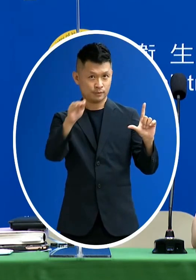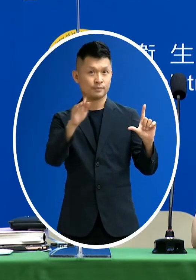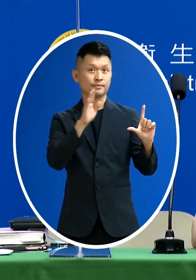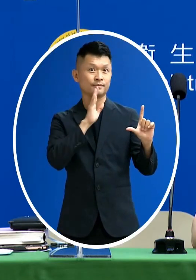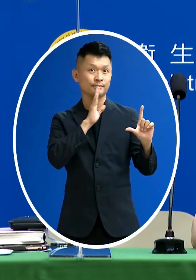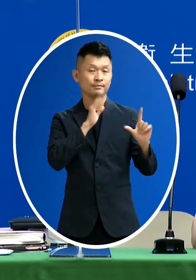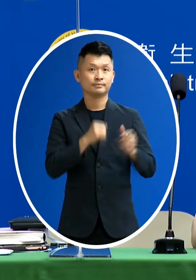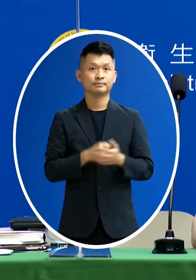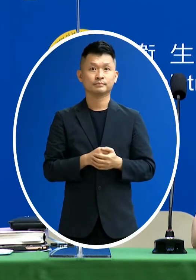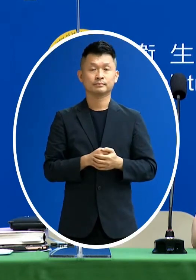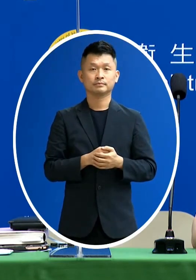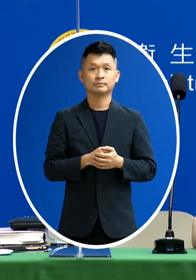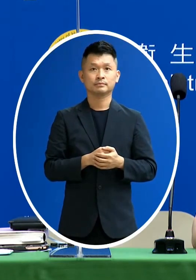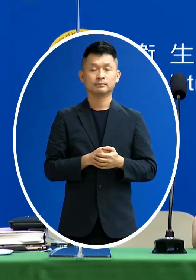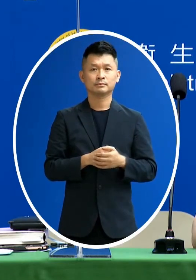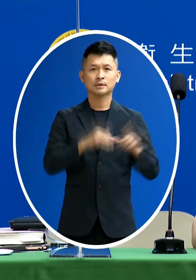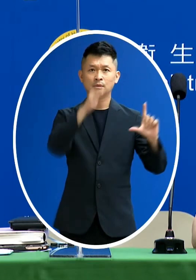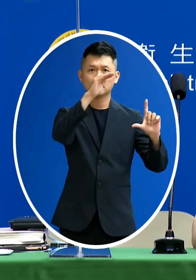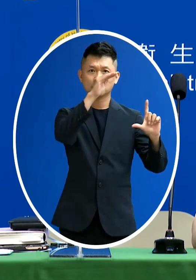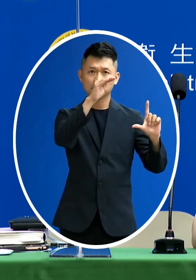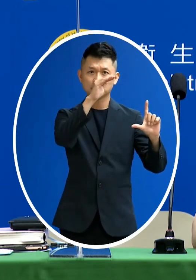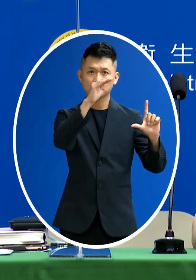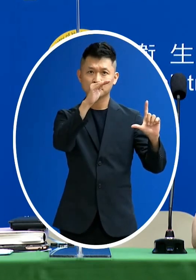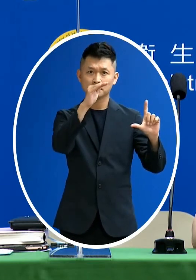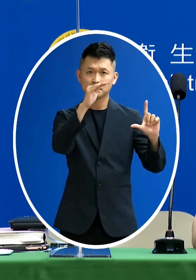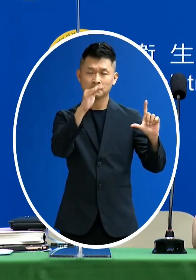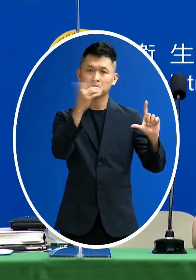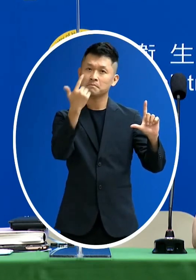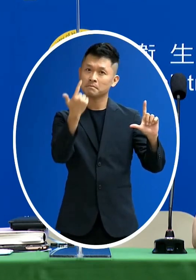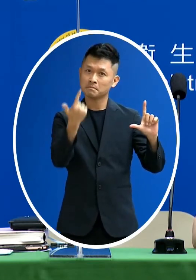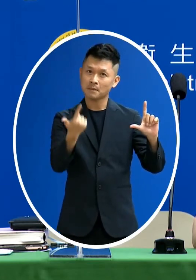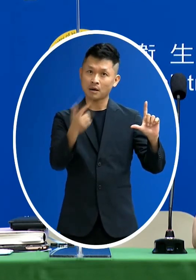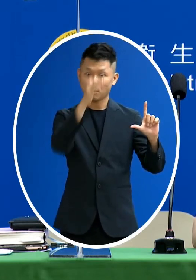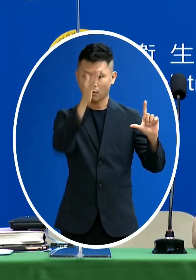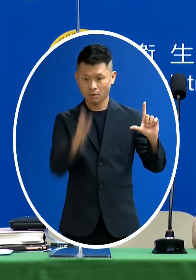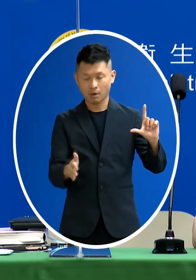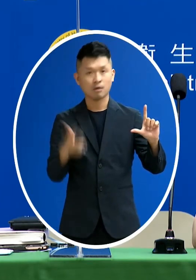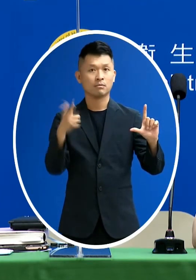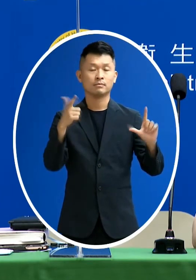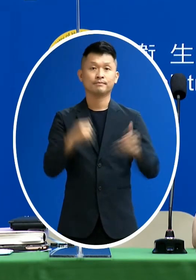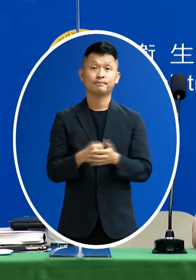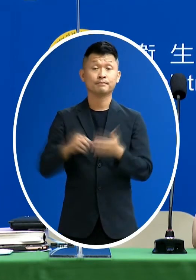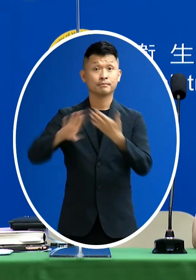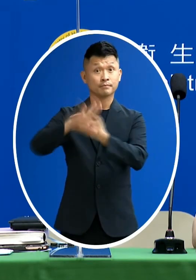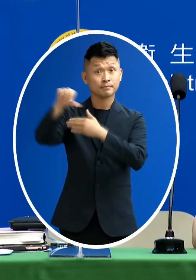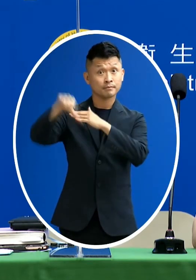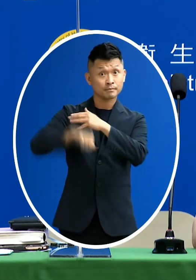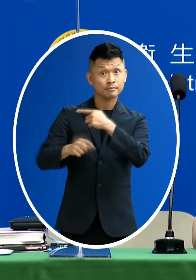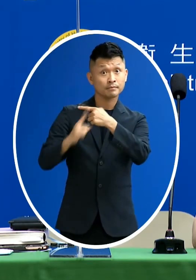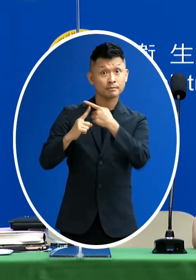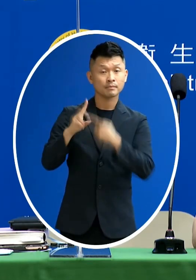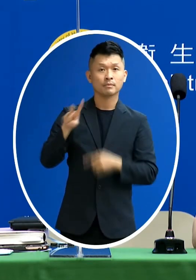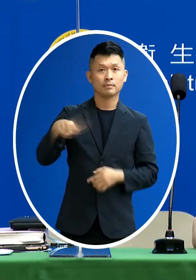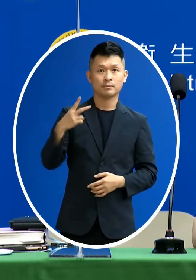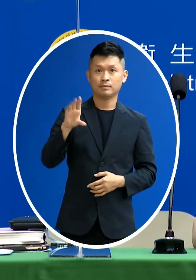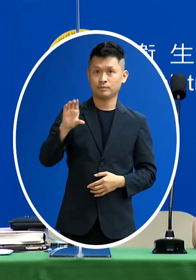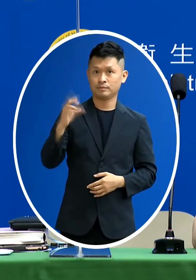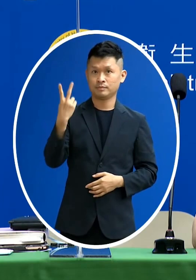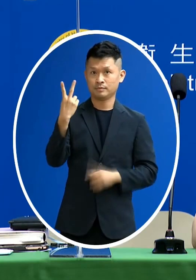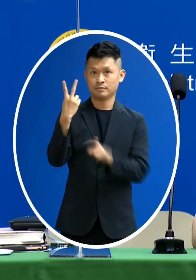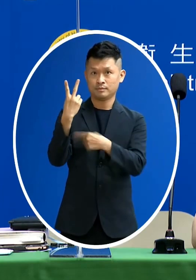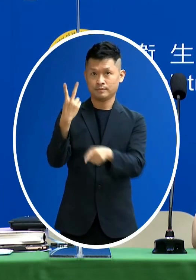势啊，但是这下降的速度现在开始渐渐都在慢下来了那境外移入的病例有292